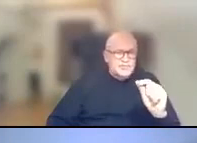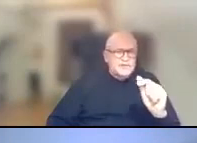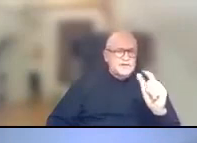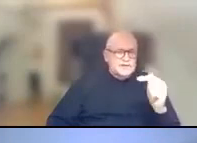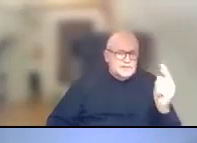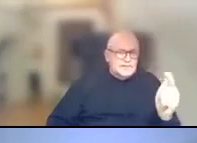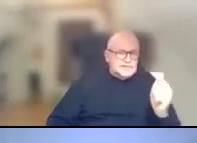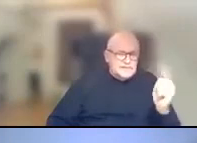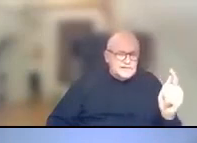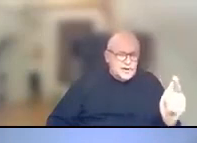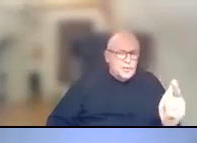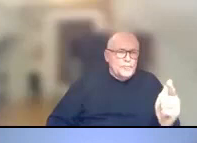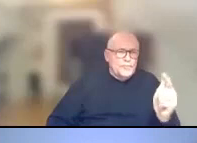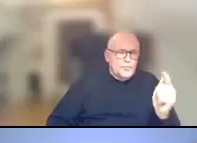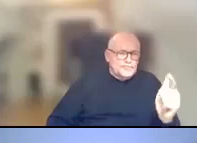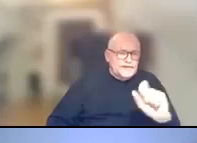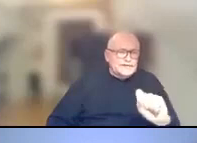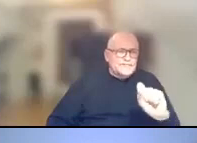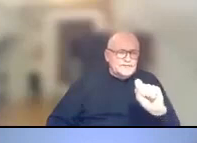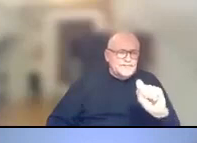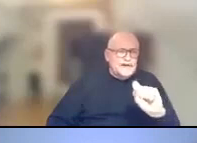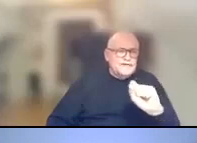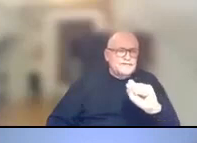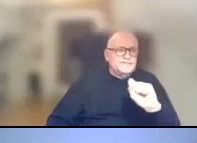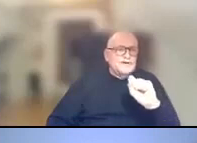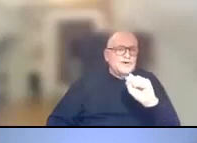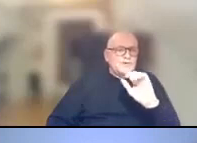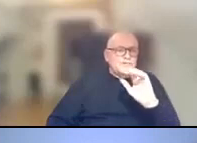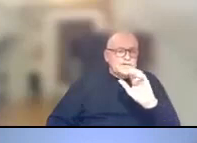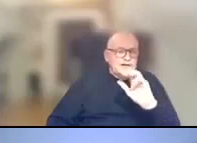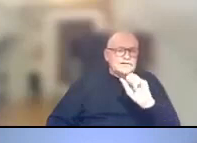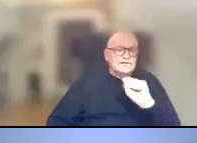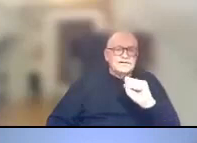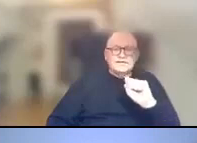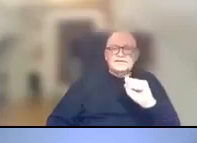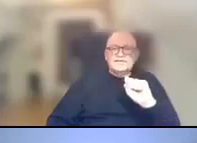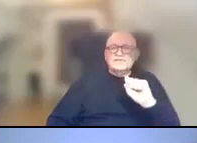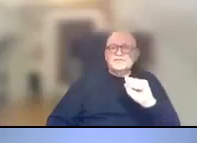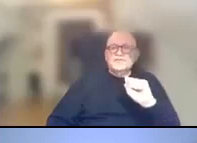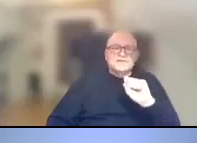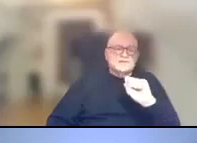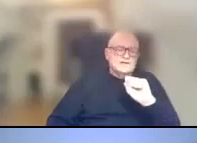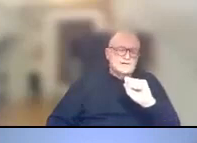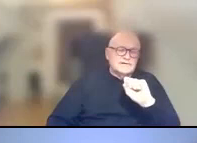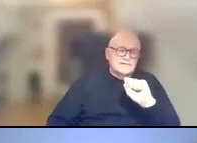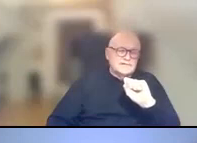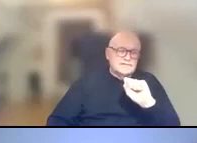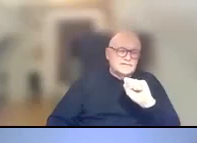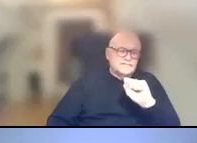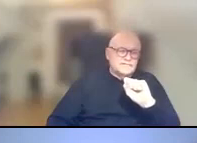Motto, ich melde das mal nach oben und melden macht frei. Und wenn dann die Hierarchie sich nicht kümmert,